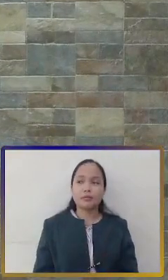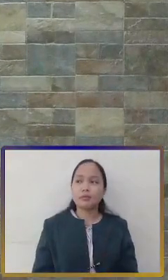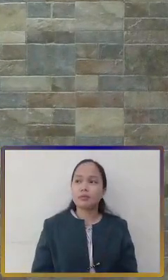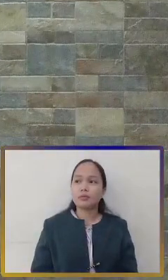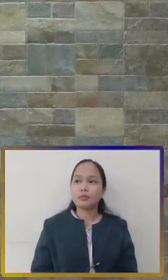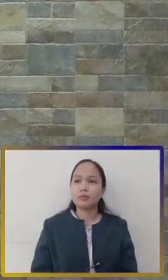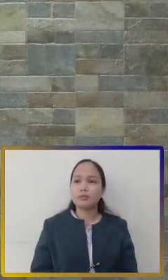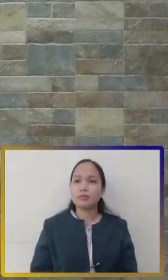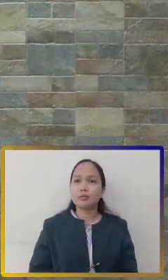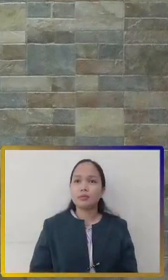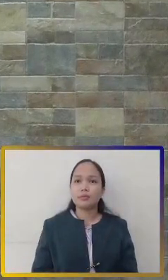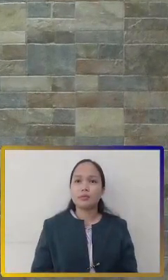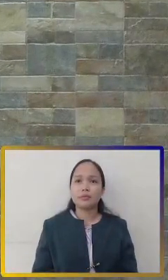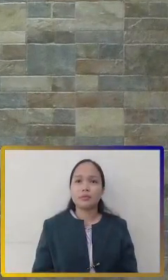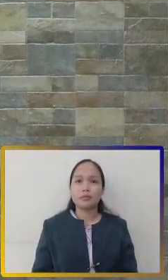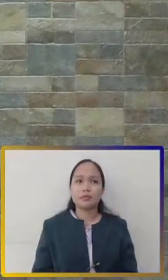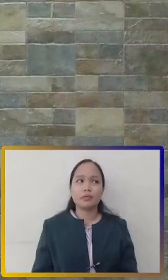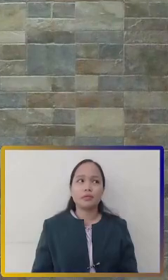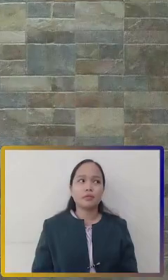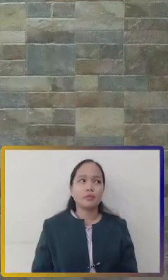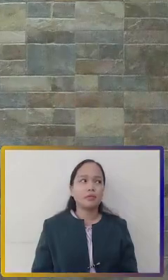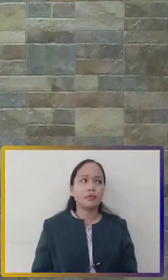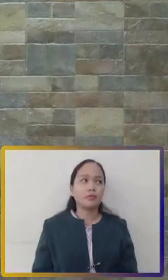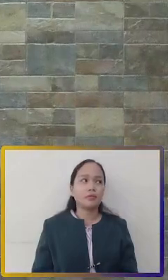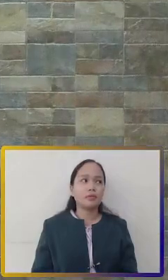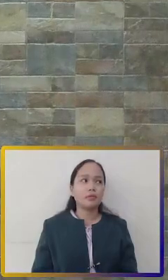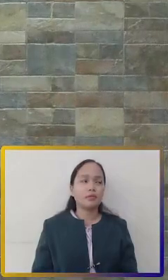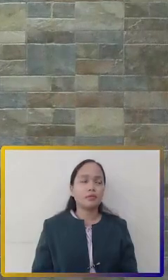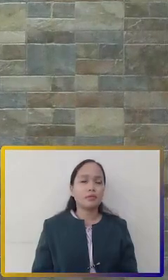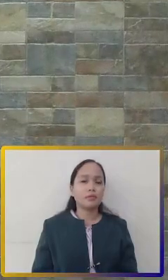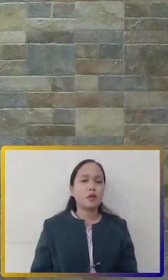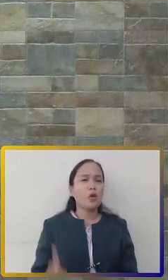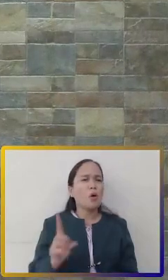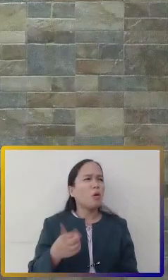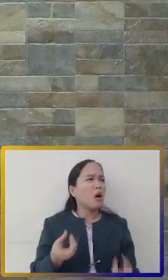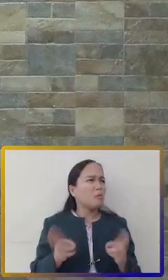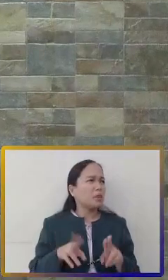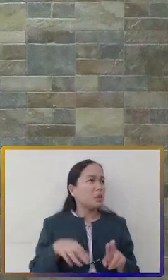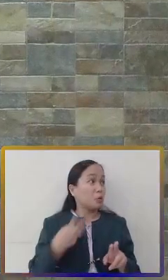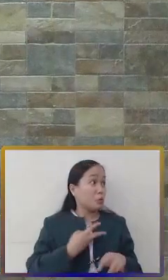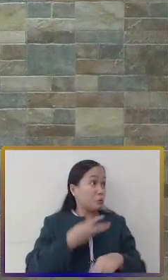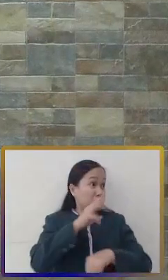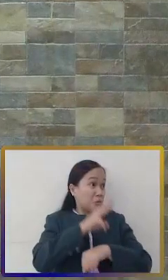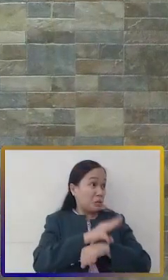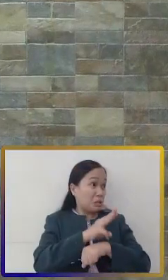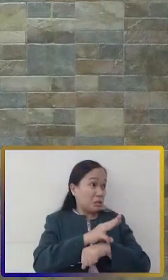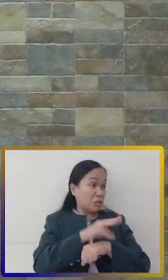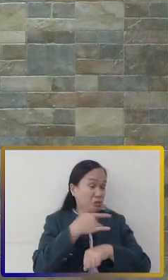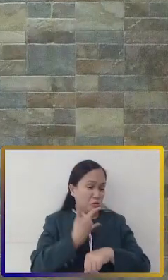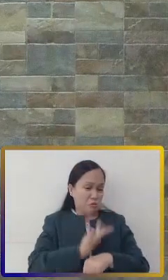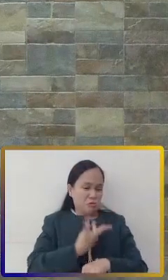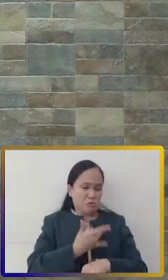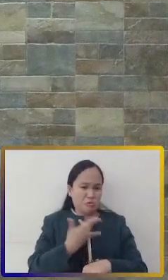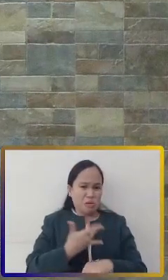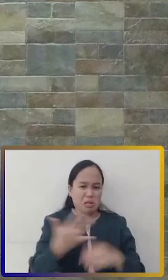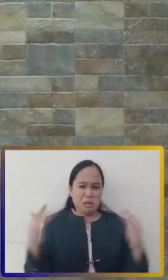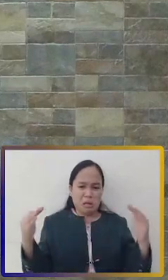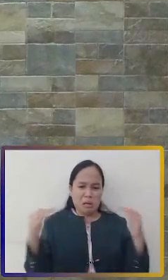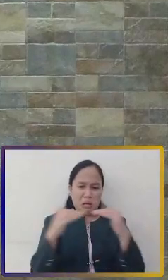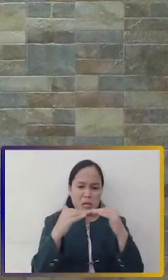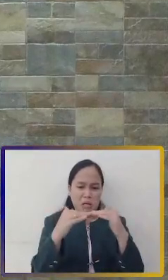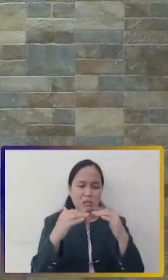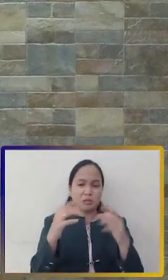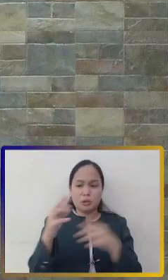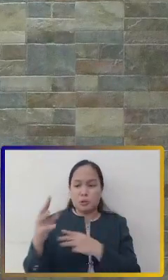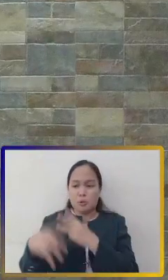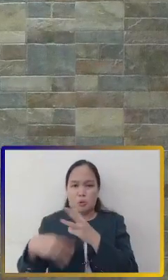ano? Ipinapantay na po natin ngayon ang gawain ng Diyos sa gawain ng mundo. Yan po ang dapat natin